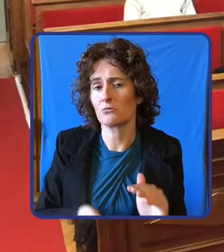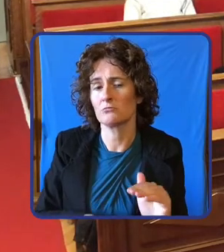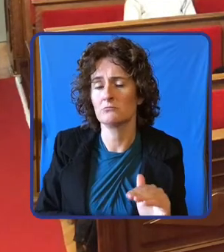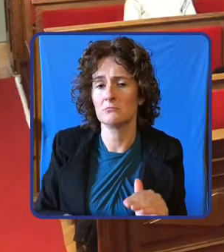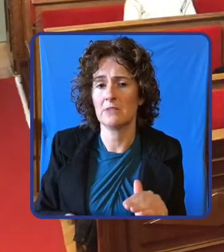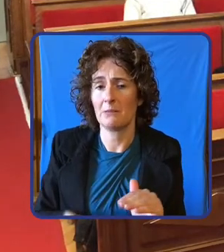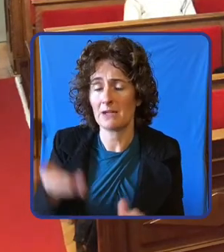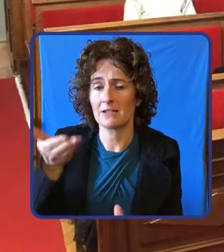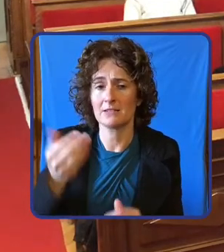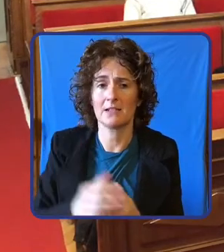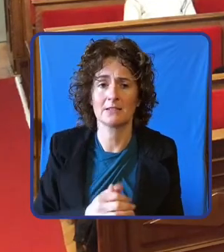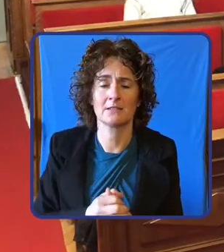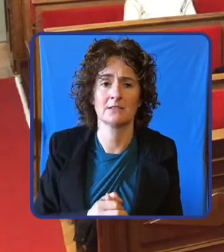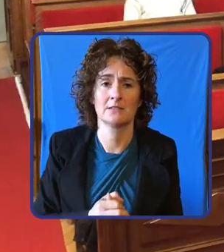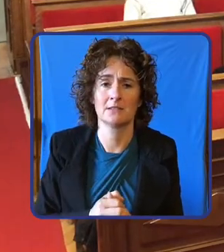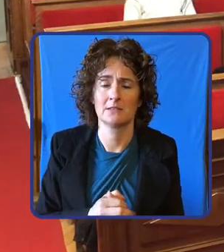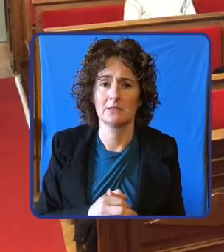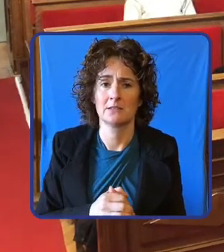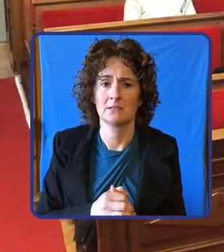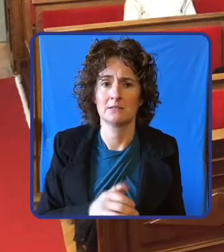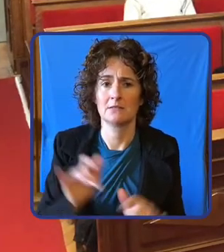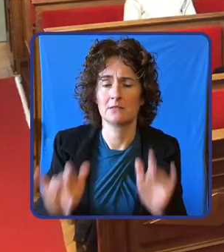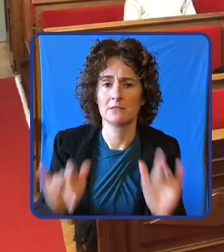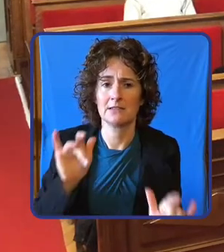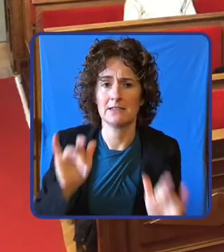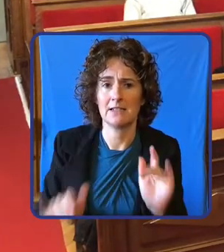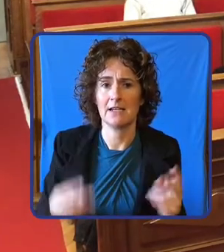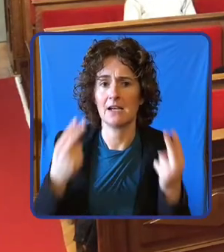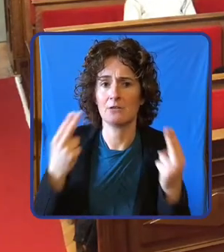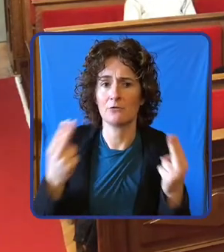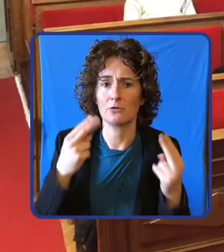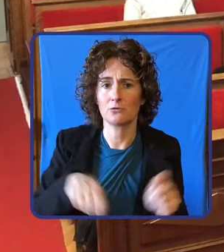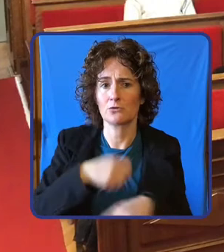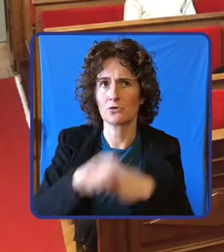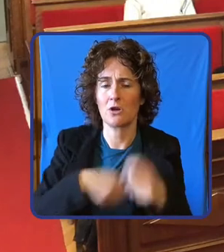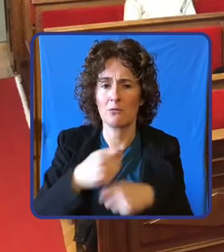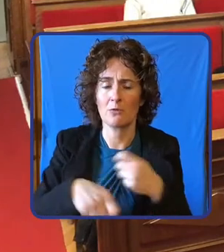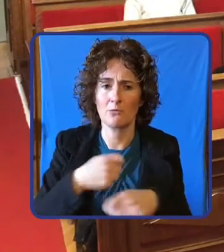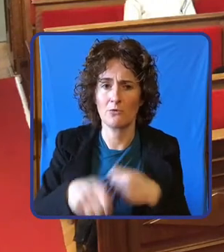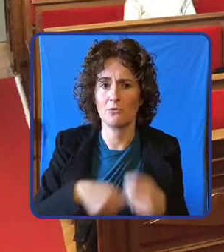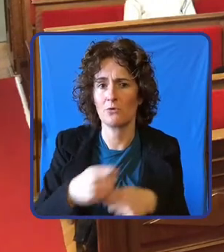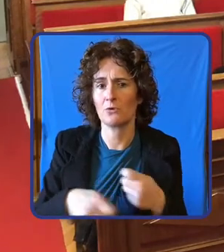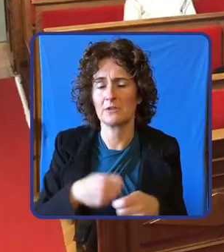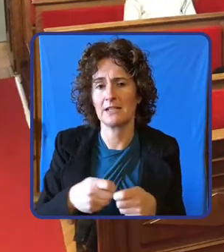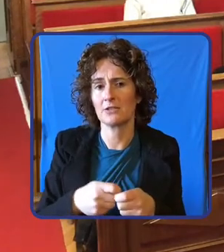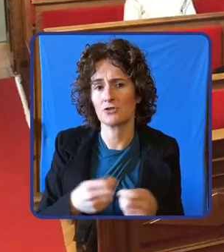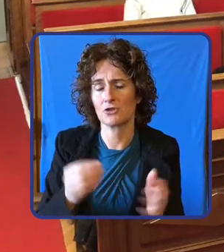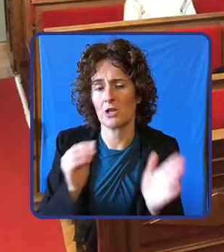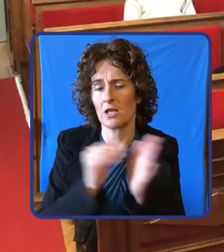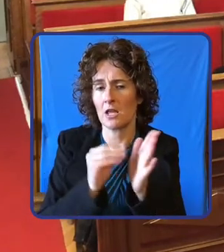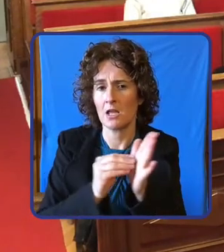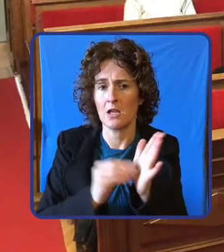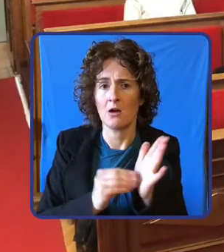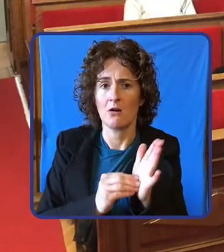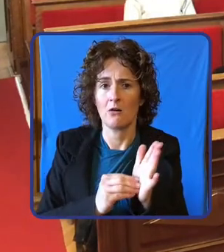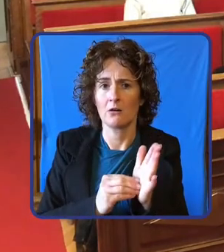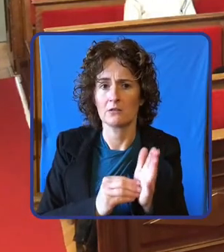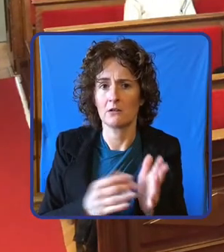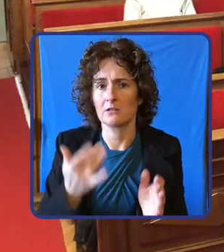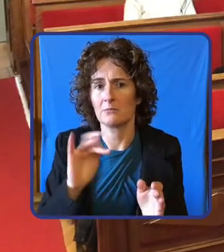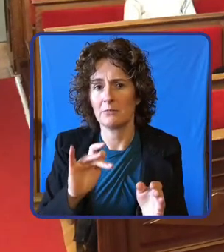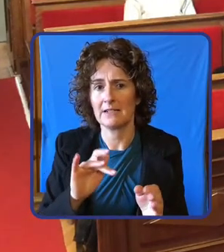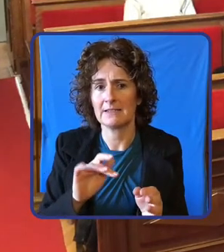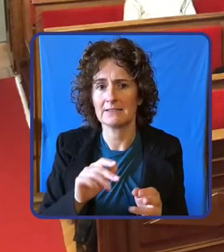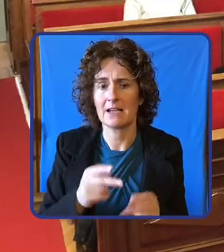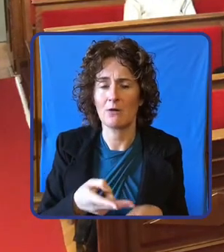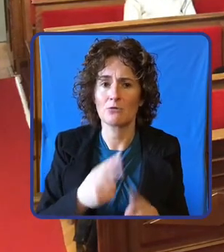társul. Itt néhány fontosabb működési kiadási tételt emelnék még ki a költségvetésből. Így például